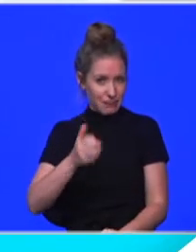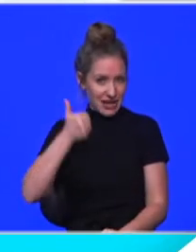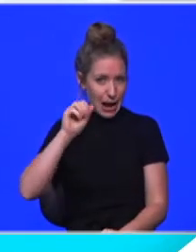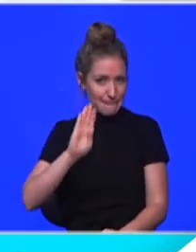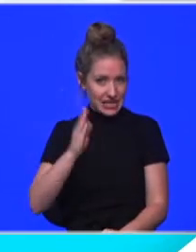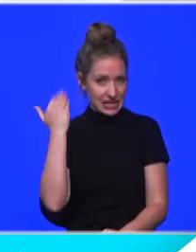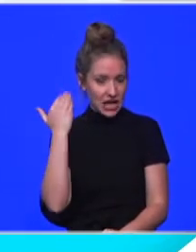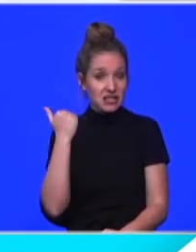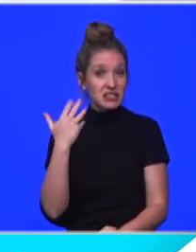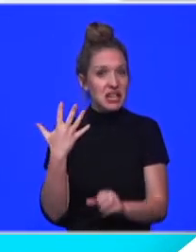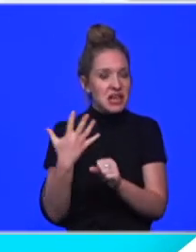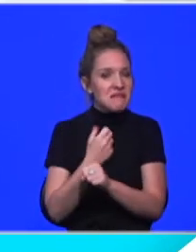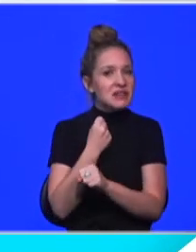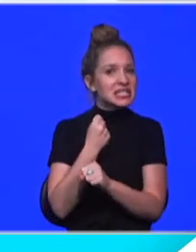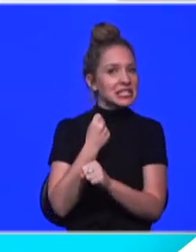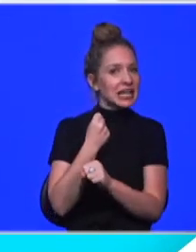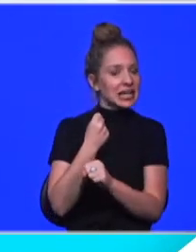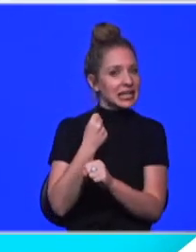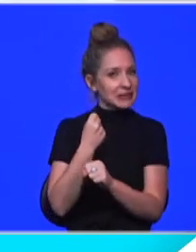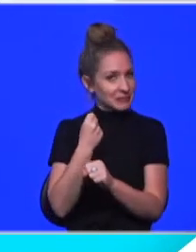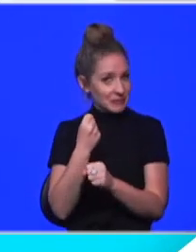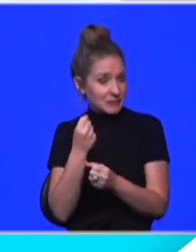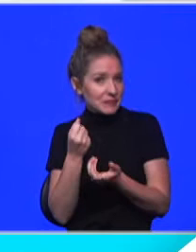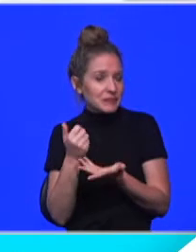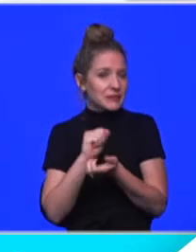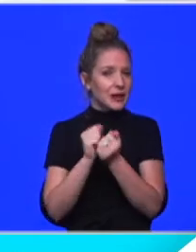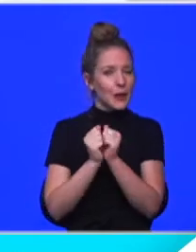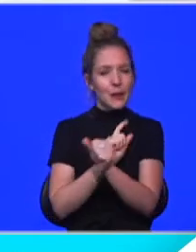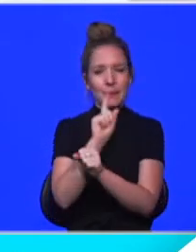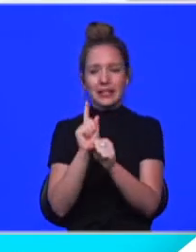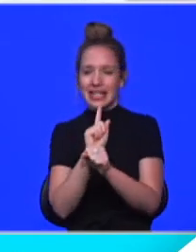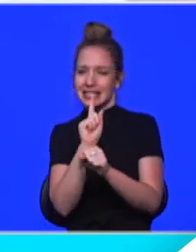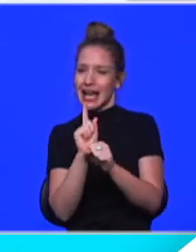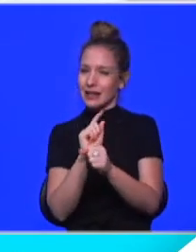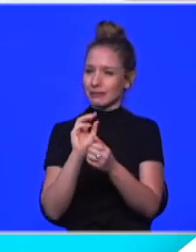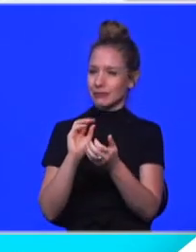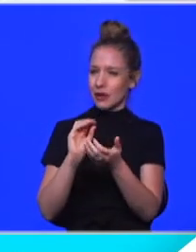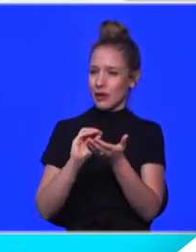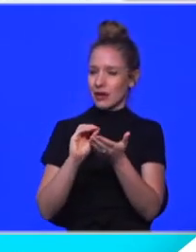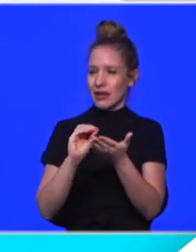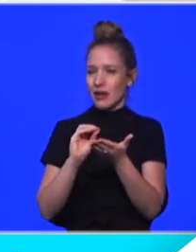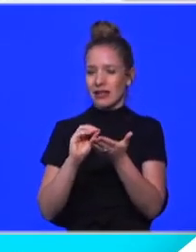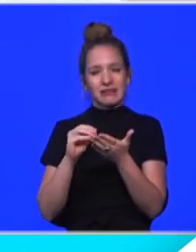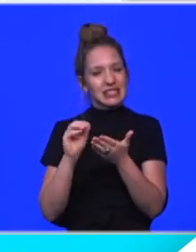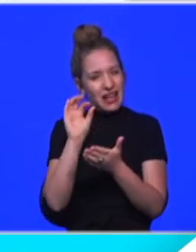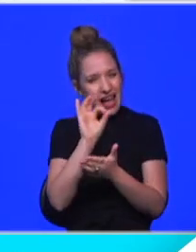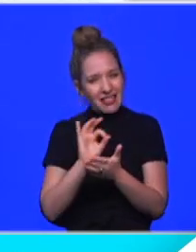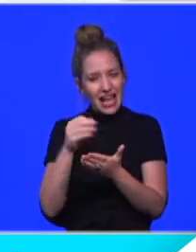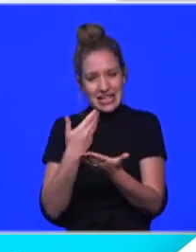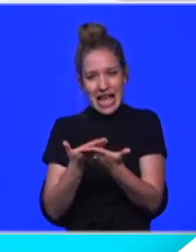באיזושהי צורה לקעקע, או שהם... בינתיים הם עוד לא הביאו איזה טריז שפירק את העדות